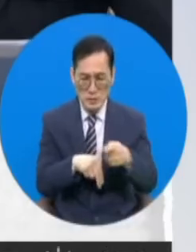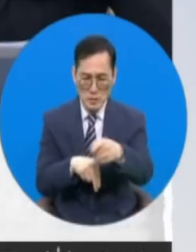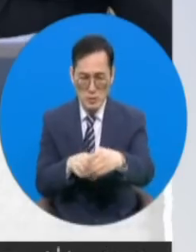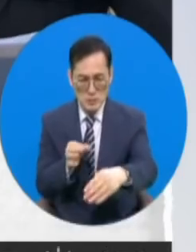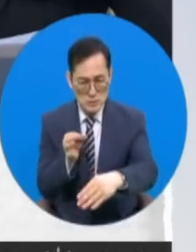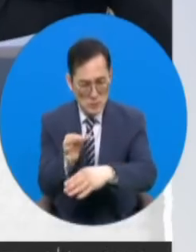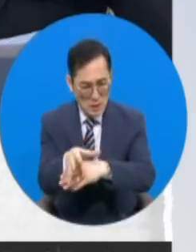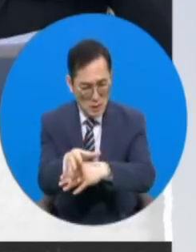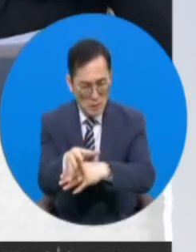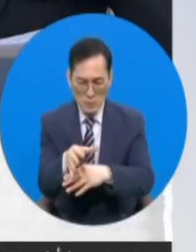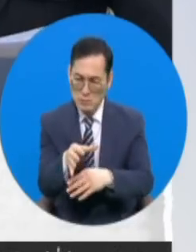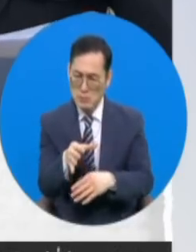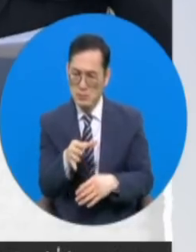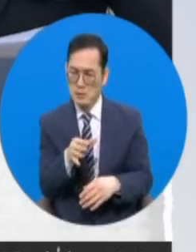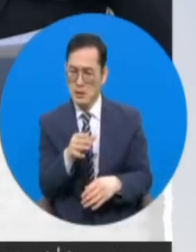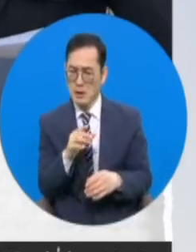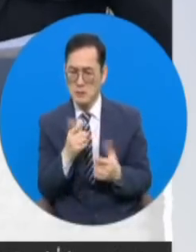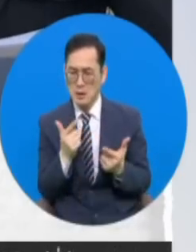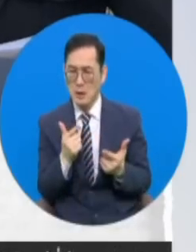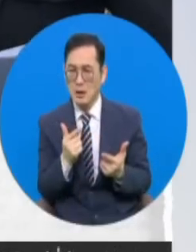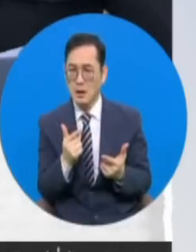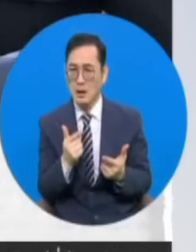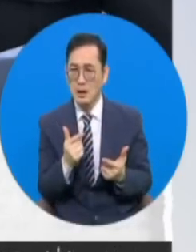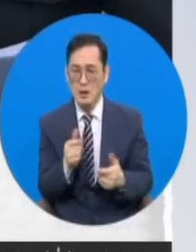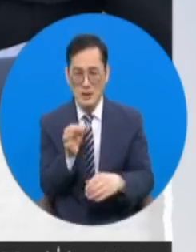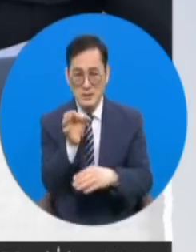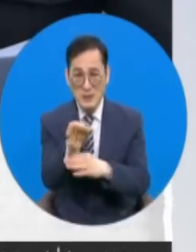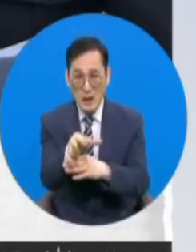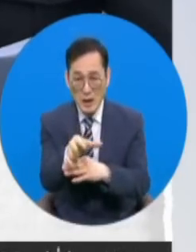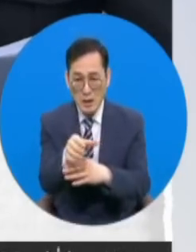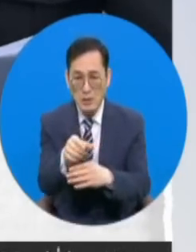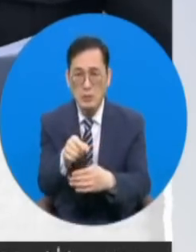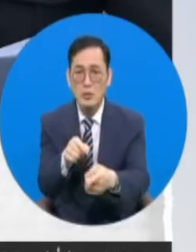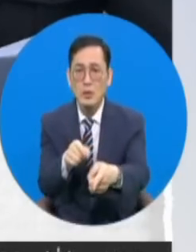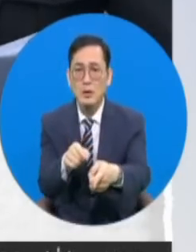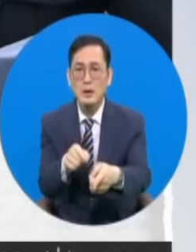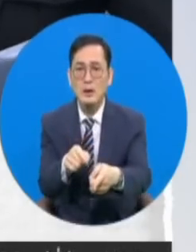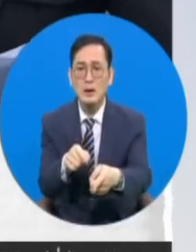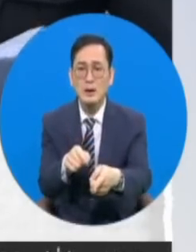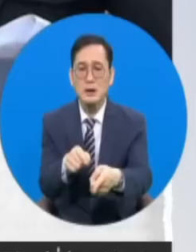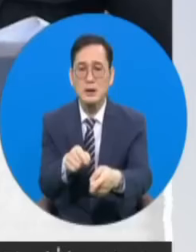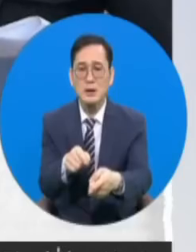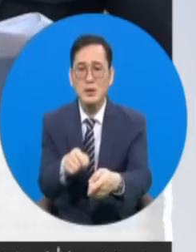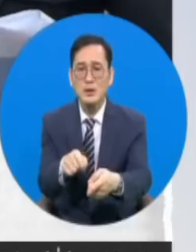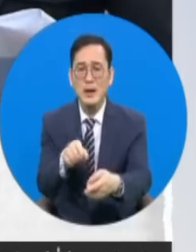주실 판도를 뭐 샀다고는 이미 있어요 상장도 안 된 상태예요